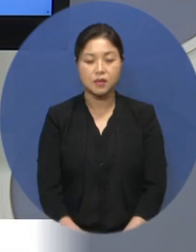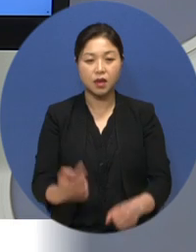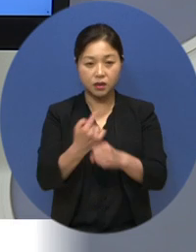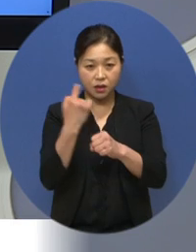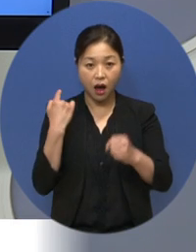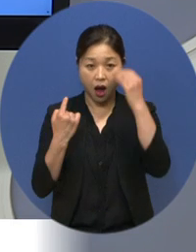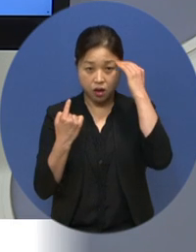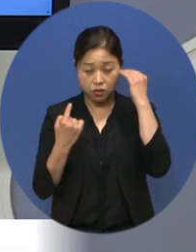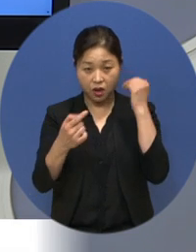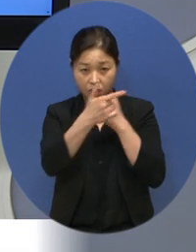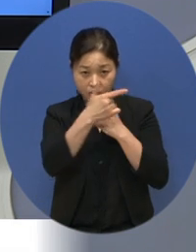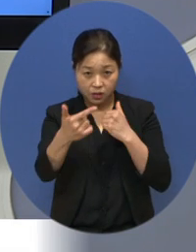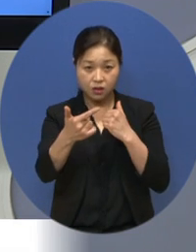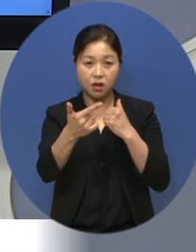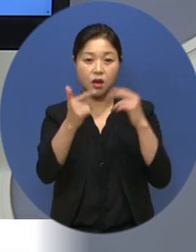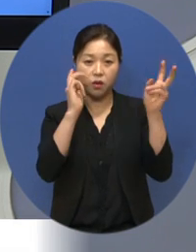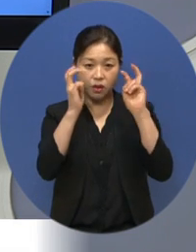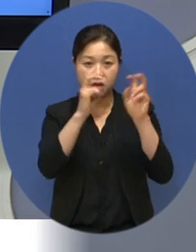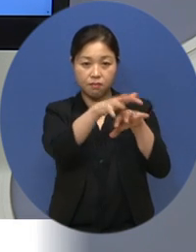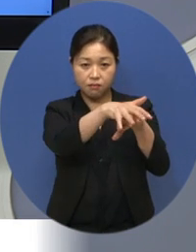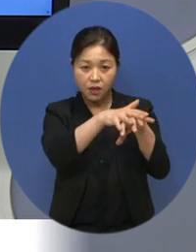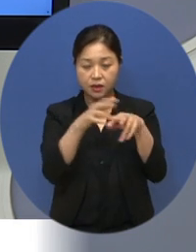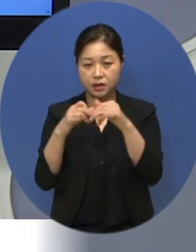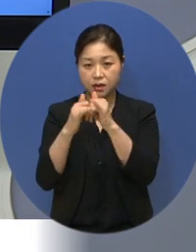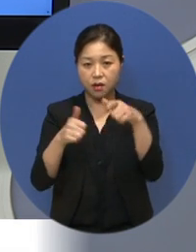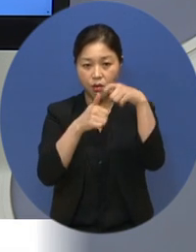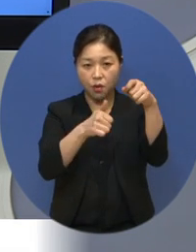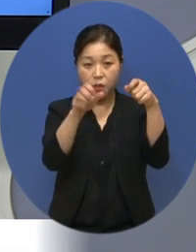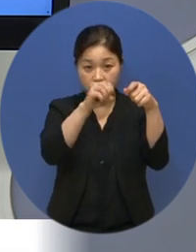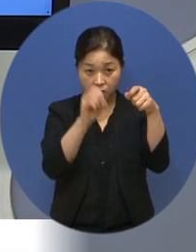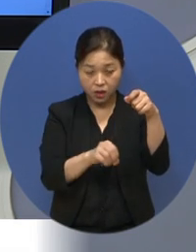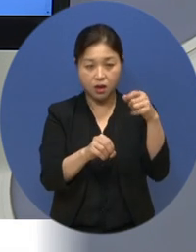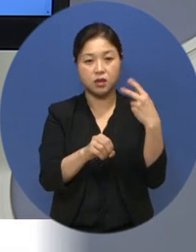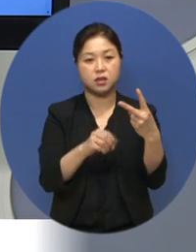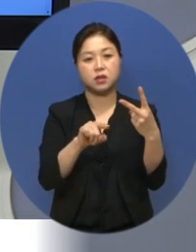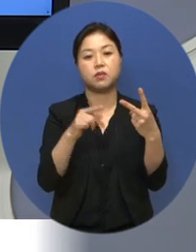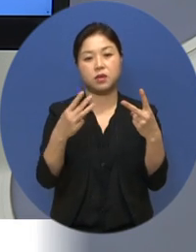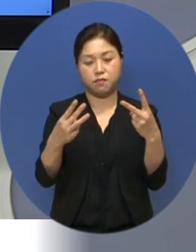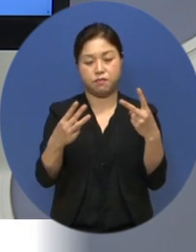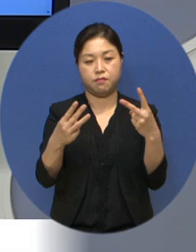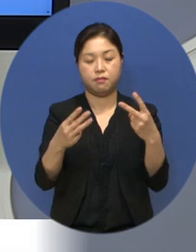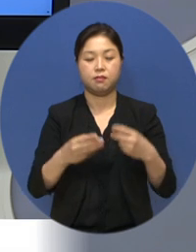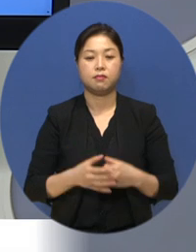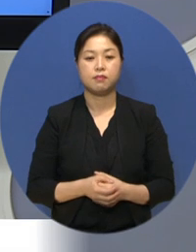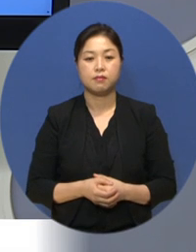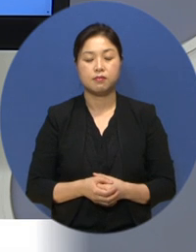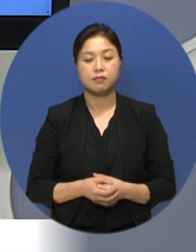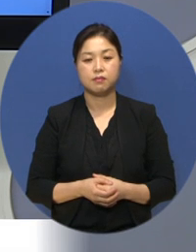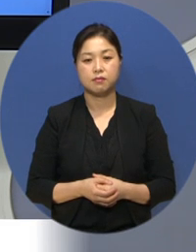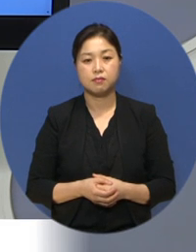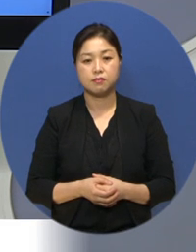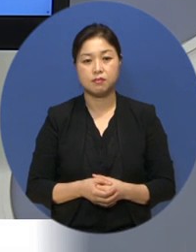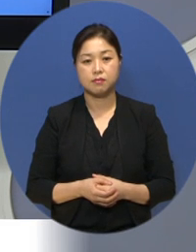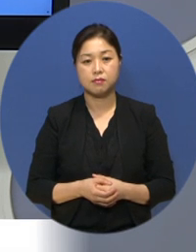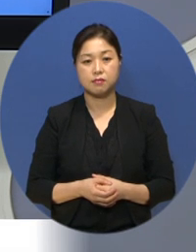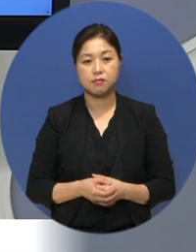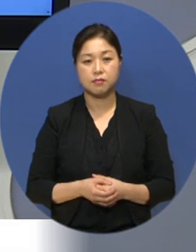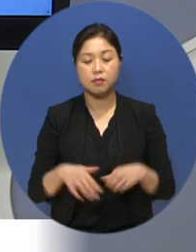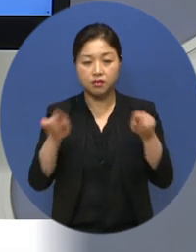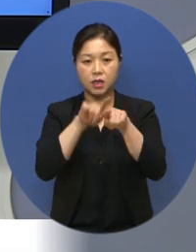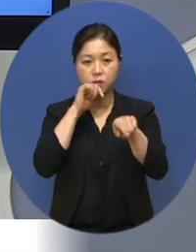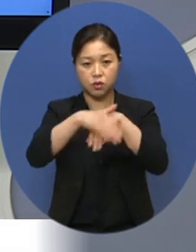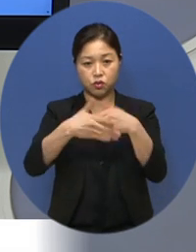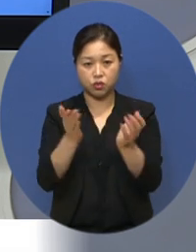대기업 집단을 장애인 의무고용 유리 2.3% 에 머무른 것으로 나타났습니다 더불어